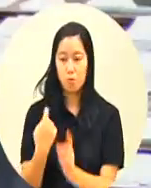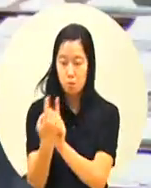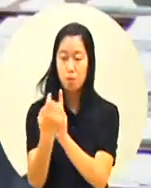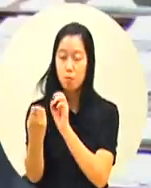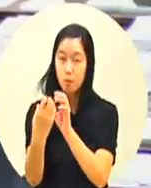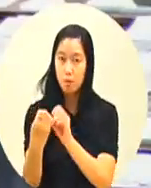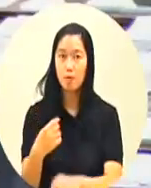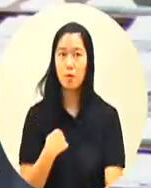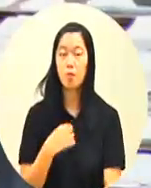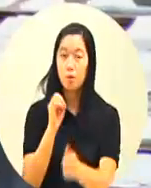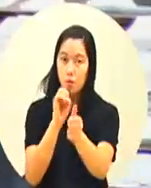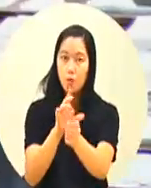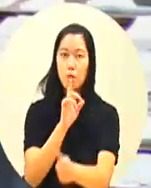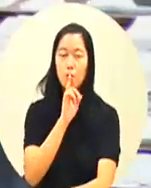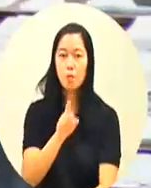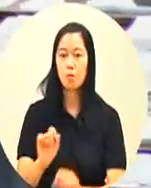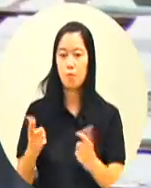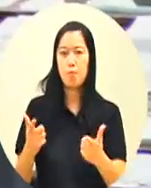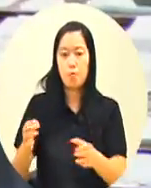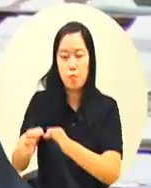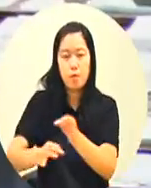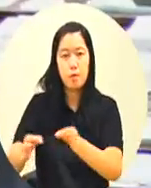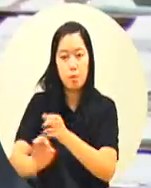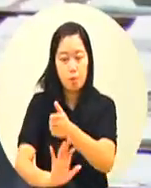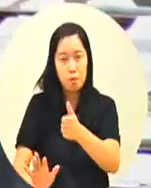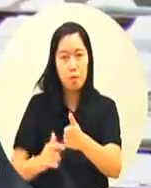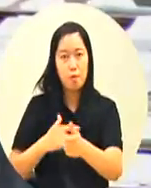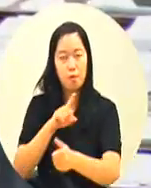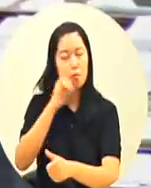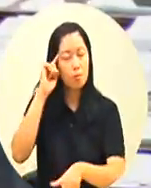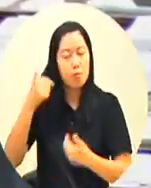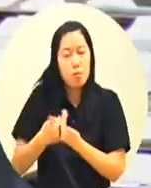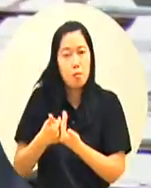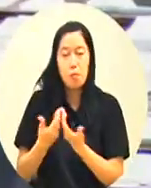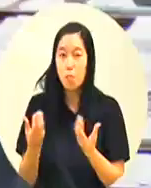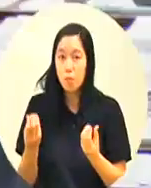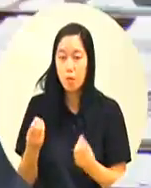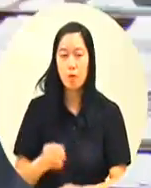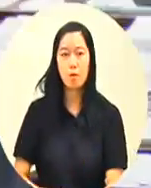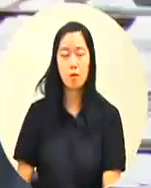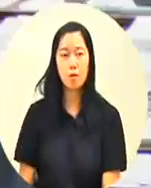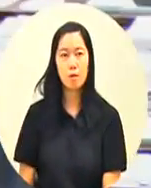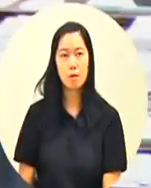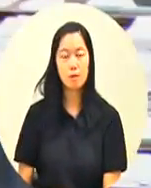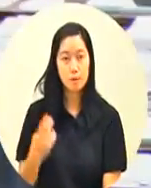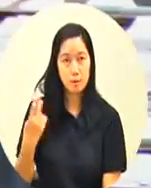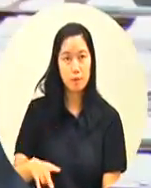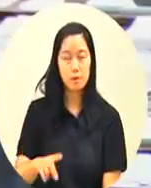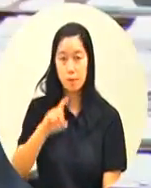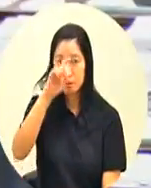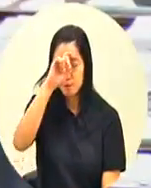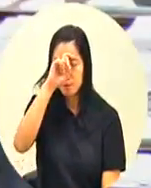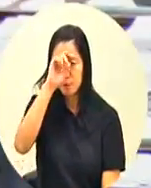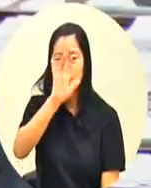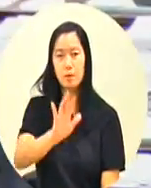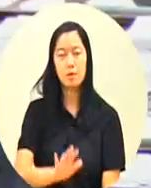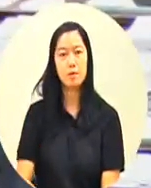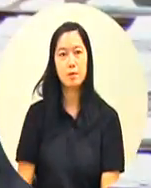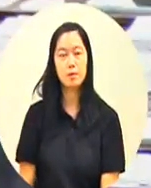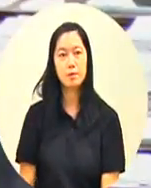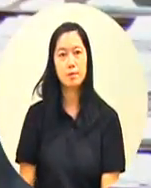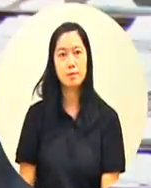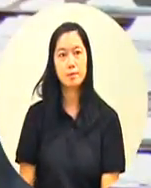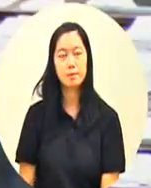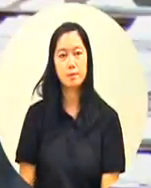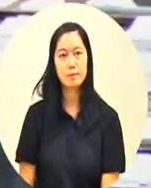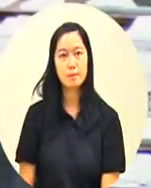长讲，其实 NGO 对循环经济的态度是不反对的，甚至是希望有带来的期待的，但是问题是